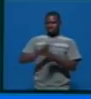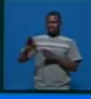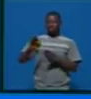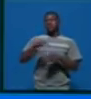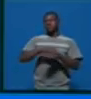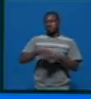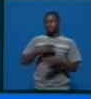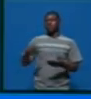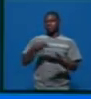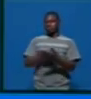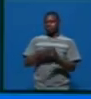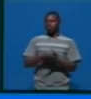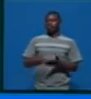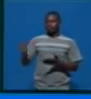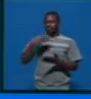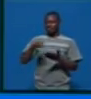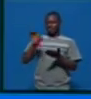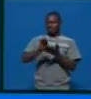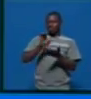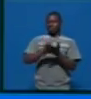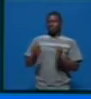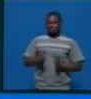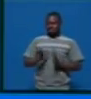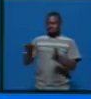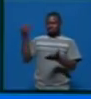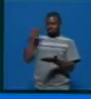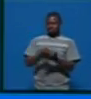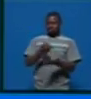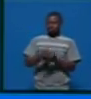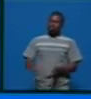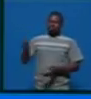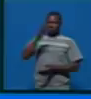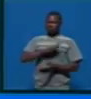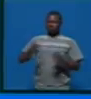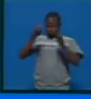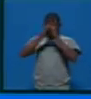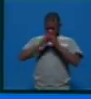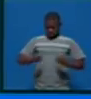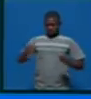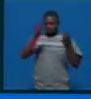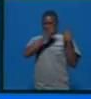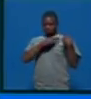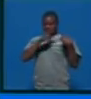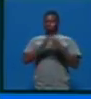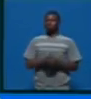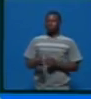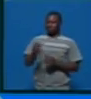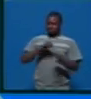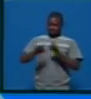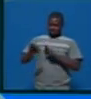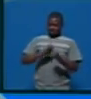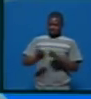général des impôts profite des responsables d'entreprise. Il s'agit d'expliquer les incidents de la nouvelle loi sur